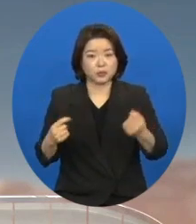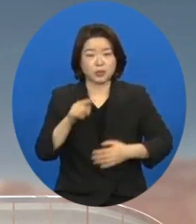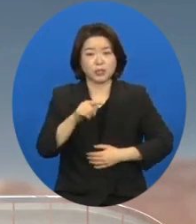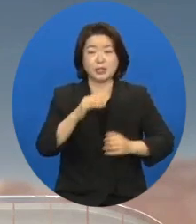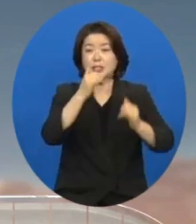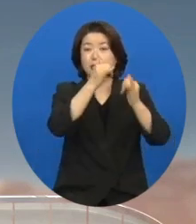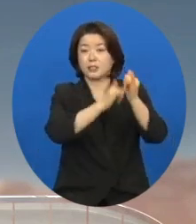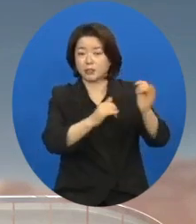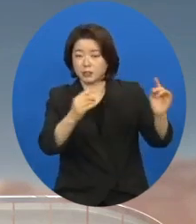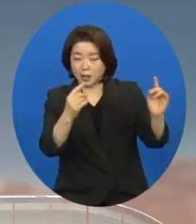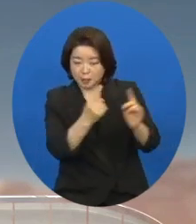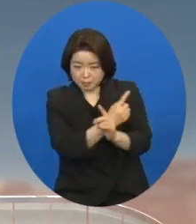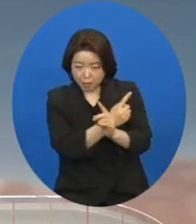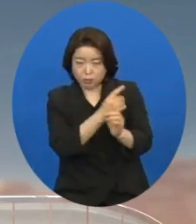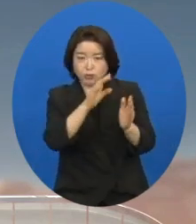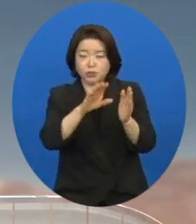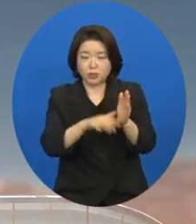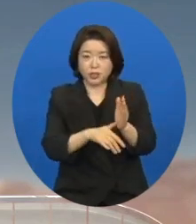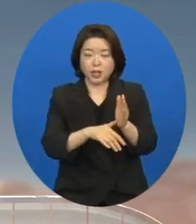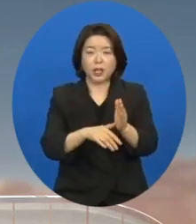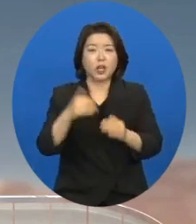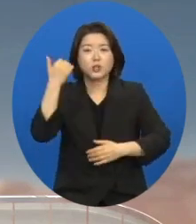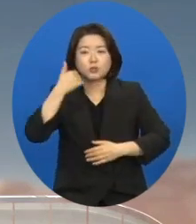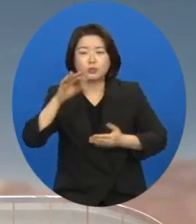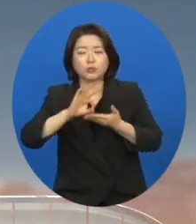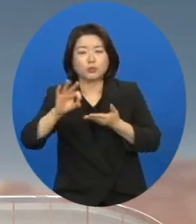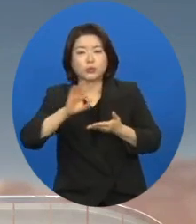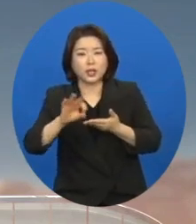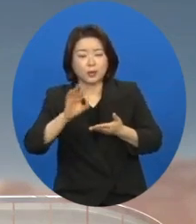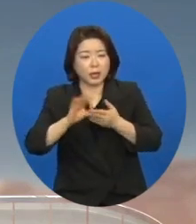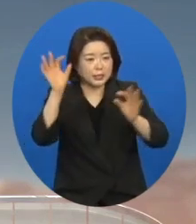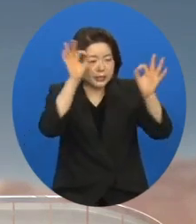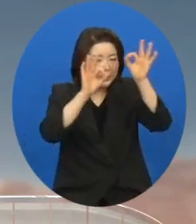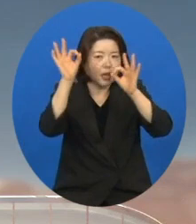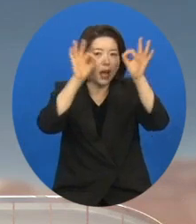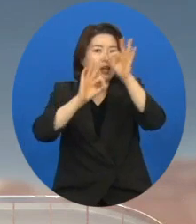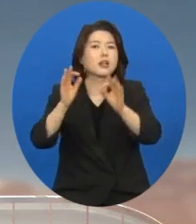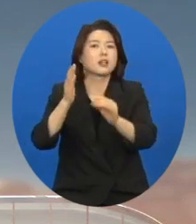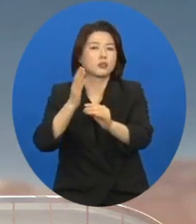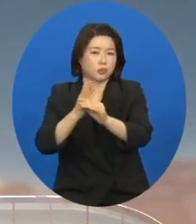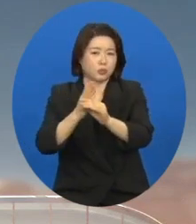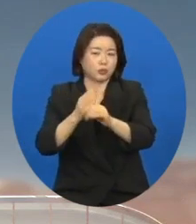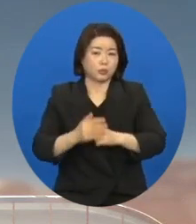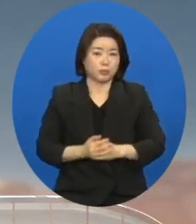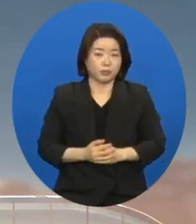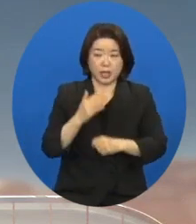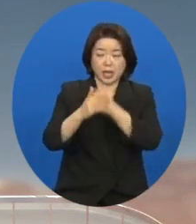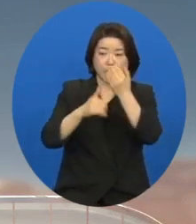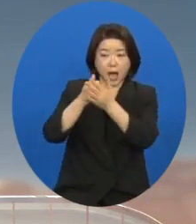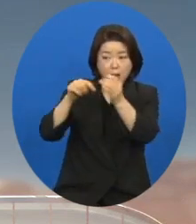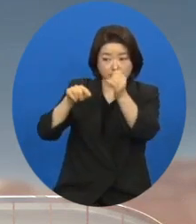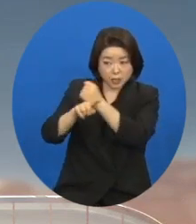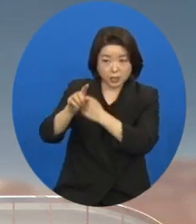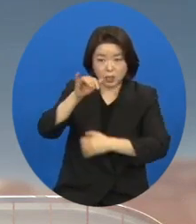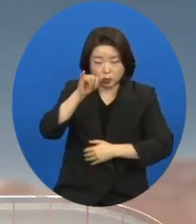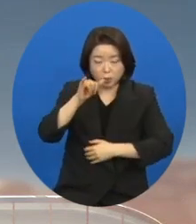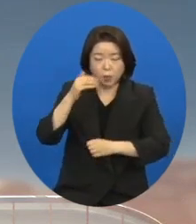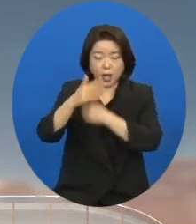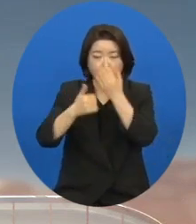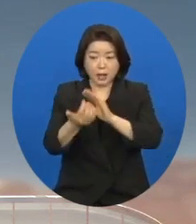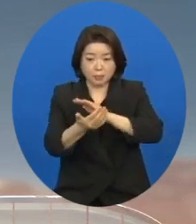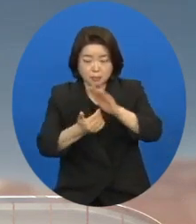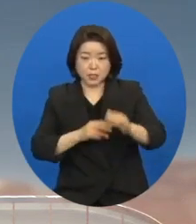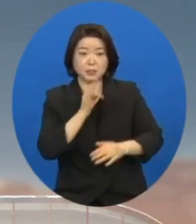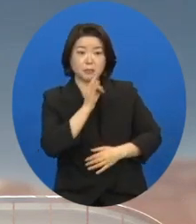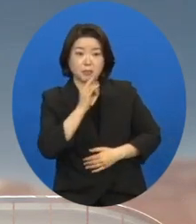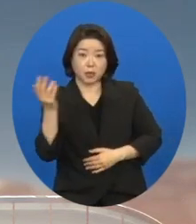전환점에 쓰실 사람들을 어떻게 해요? 찾고 계십니다. 자, 하나님의 뜻이 이미 있고요 계시해 주셨어요. 우리 편에서